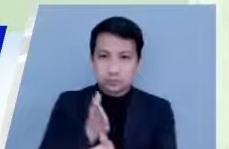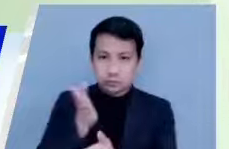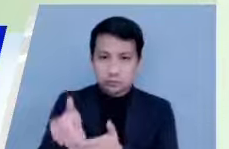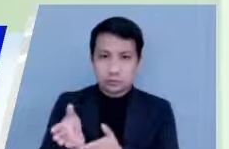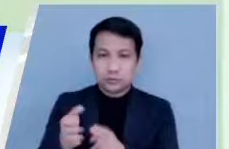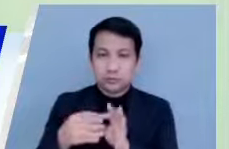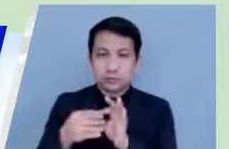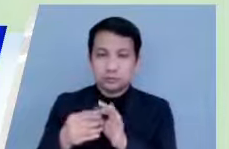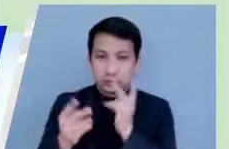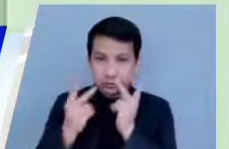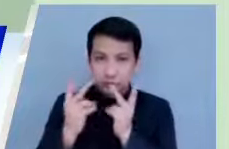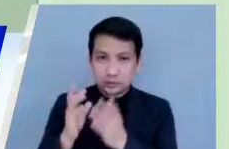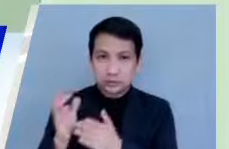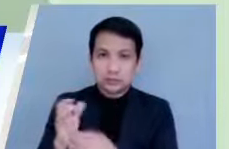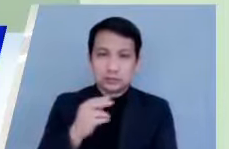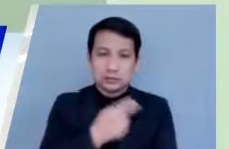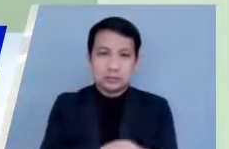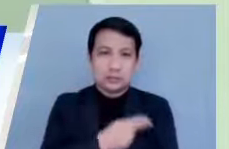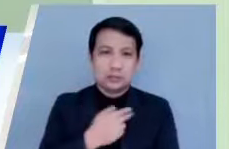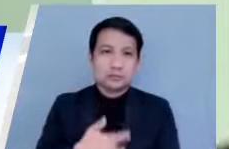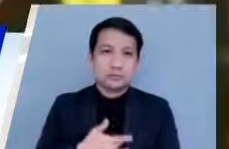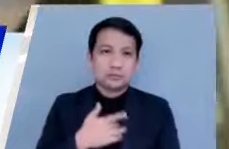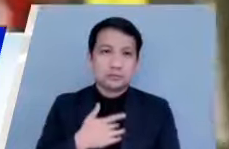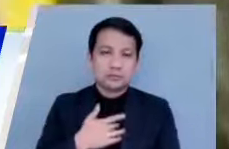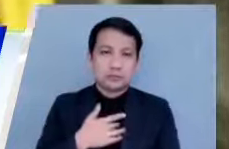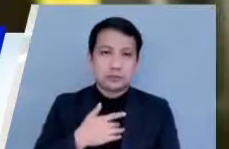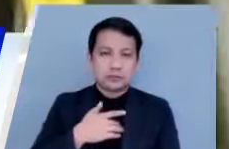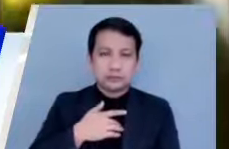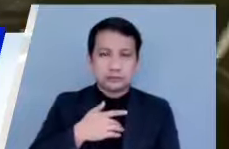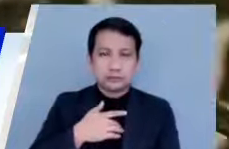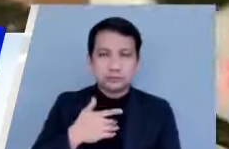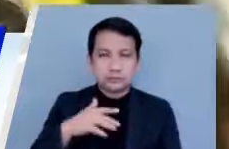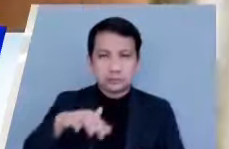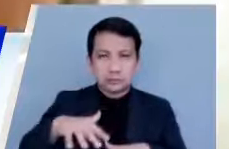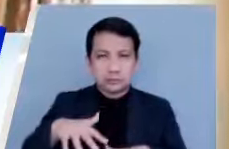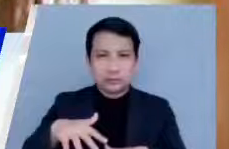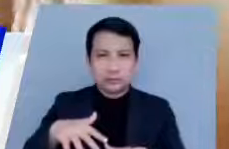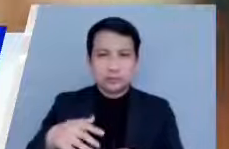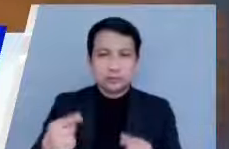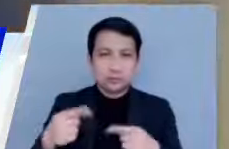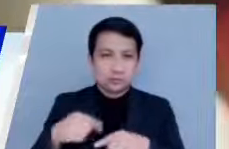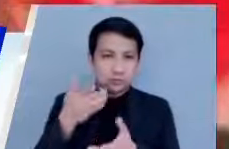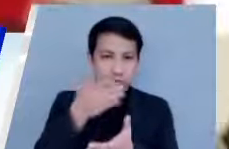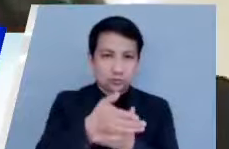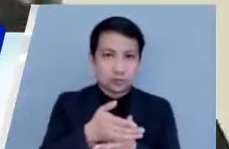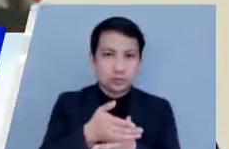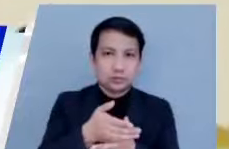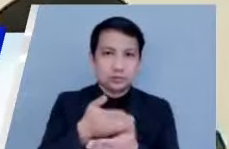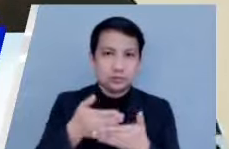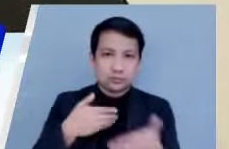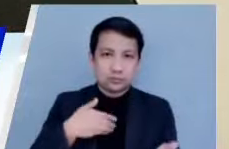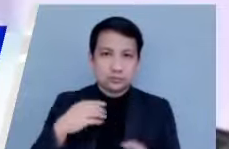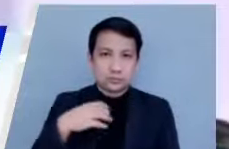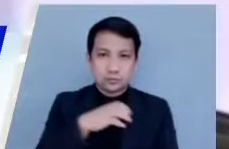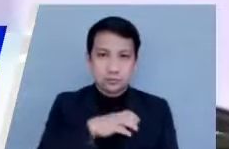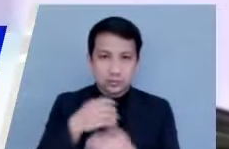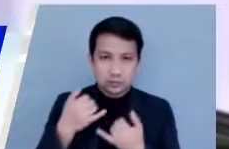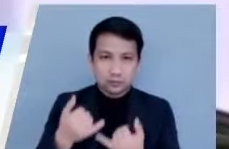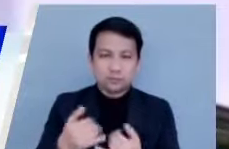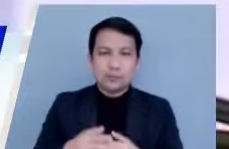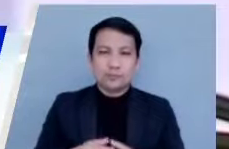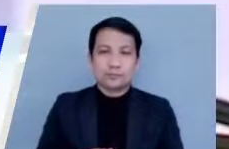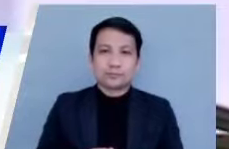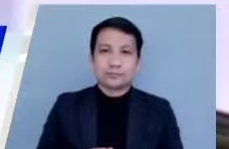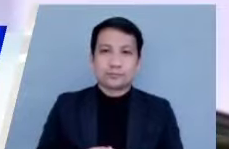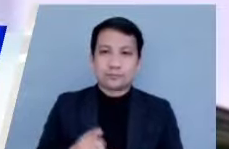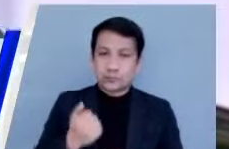Lopez na muli raw nakaranas ng panic attack kanina bago magpunta ang bise sa pagdinig ng kamera ngayong araw. Nagkamali ako, meron